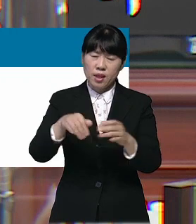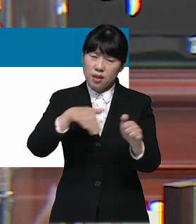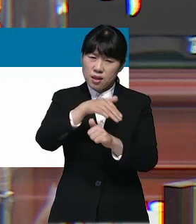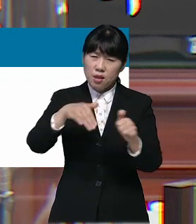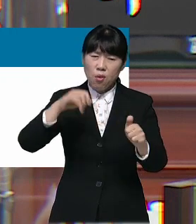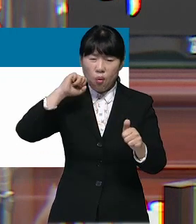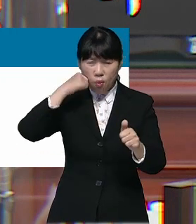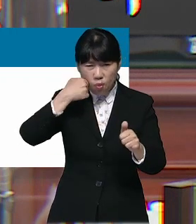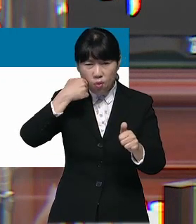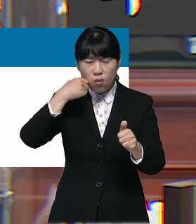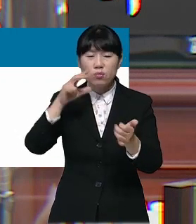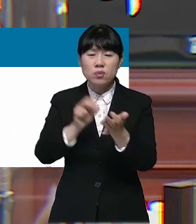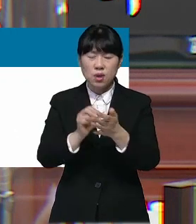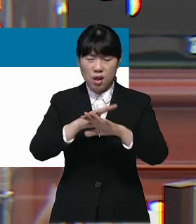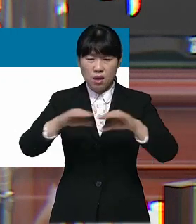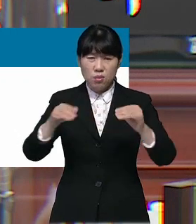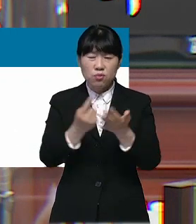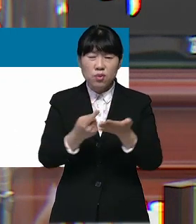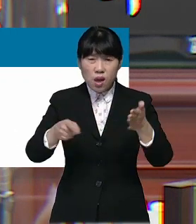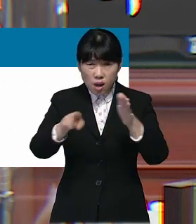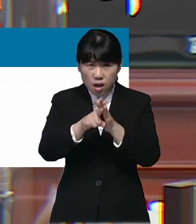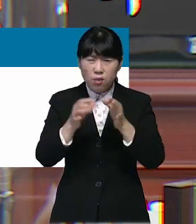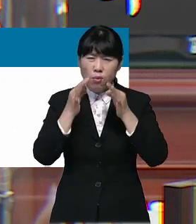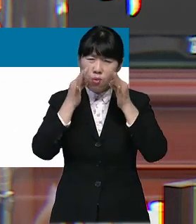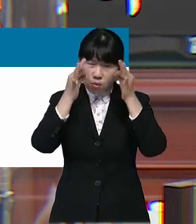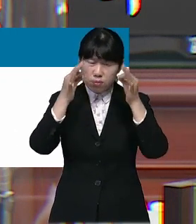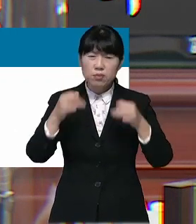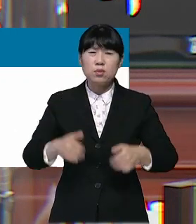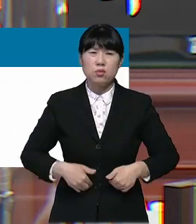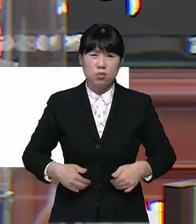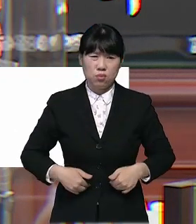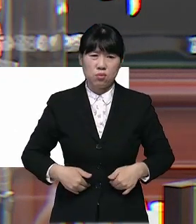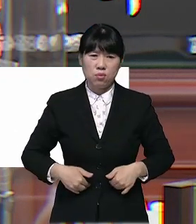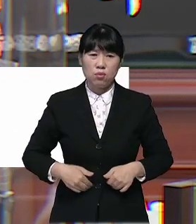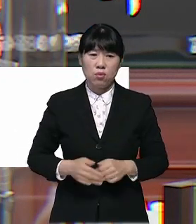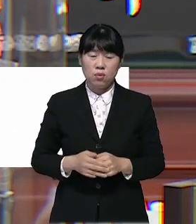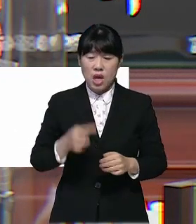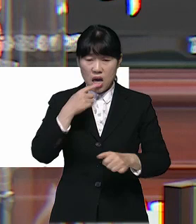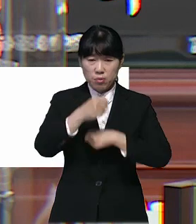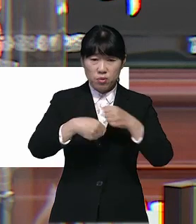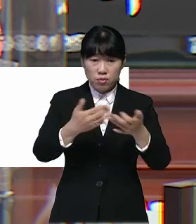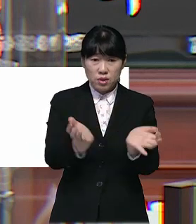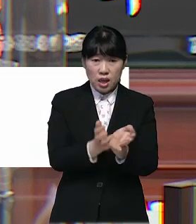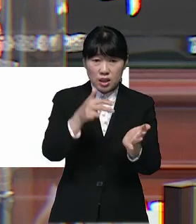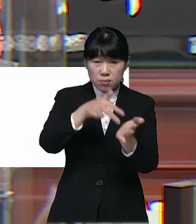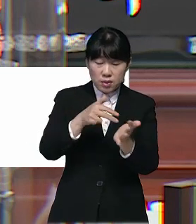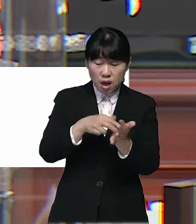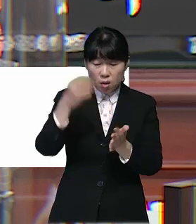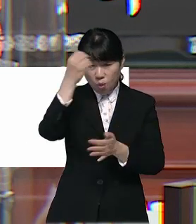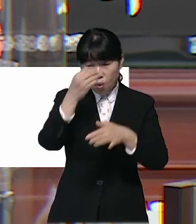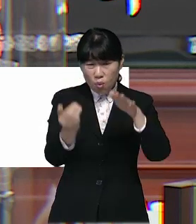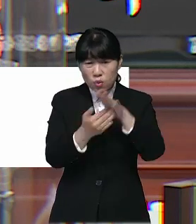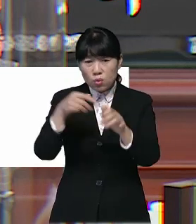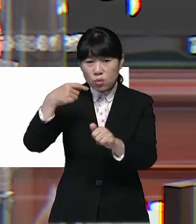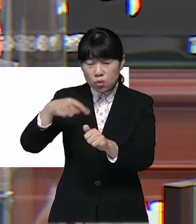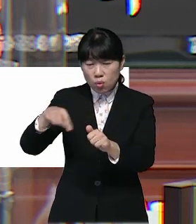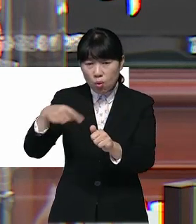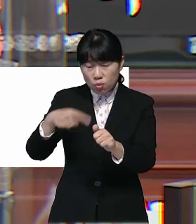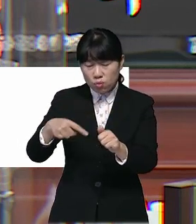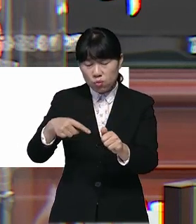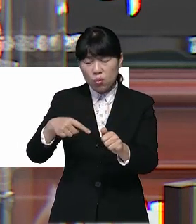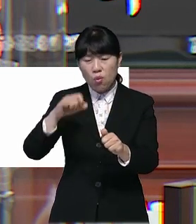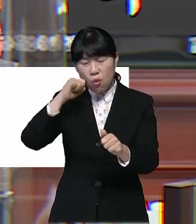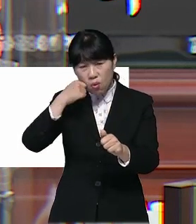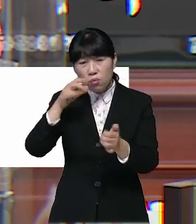우리 고등교육 위기 극복을 위한 노력이 필요하고 당 차원의 고등교육 위기 극복을 위한